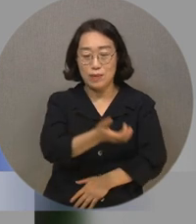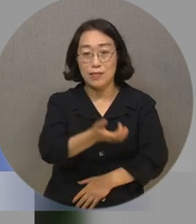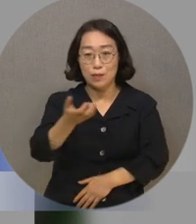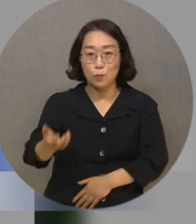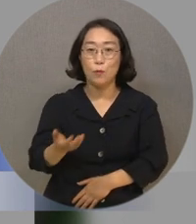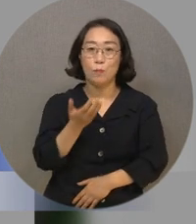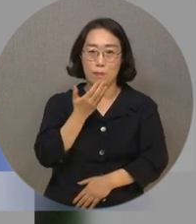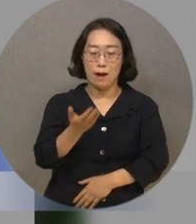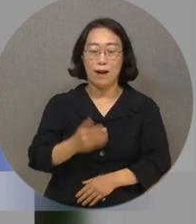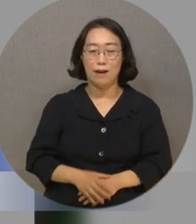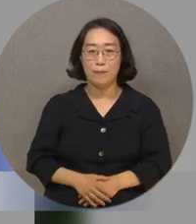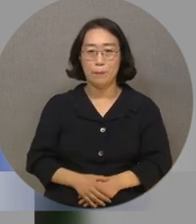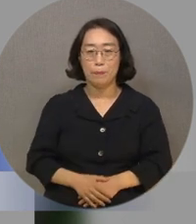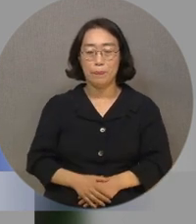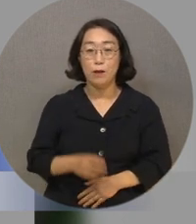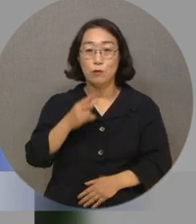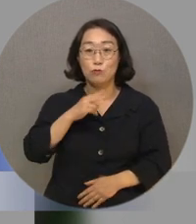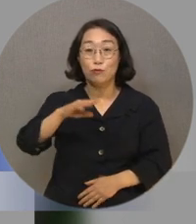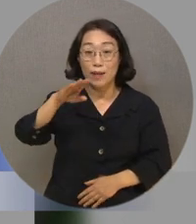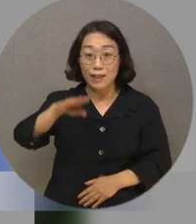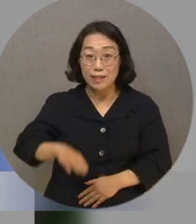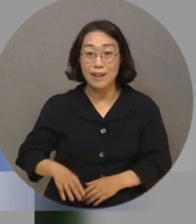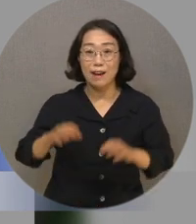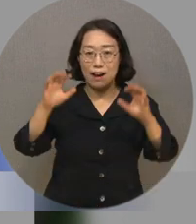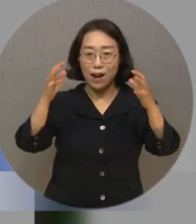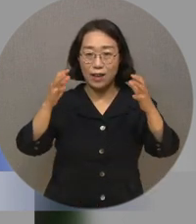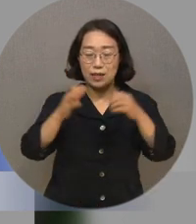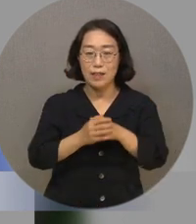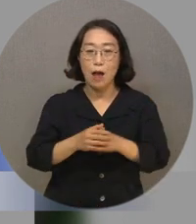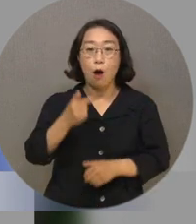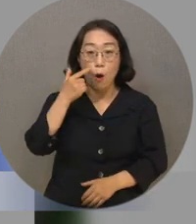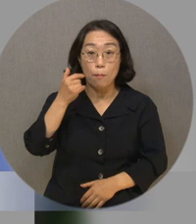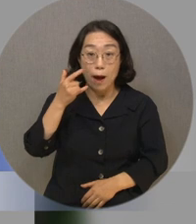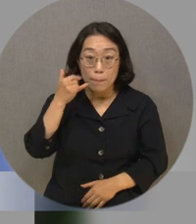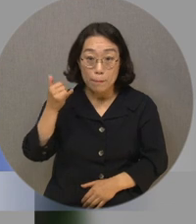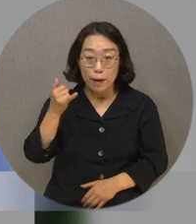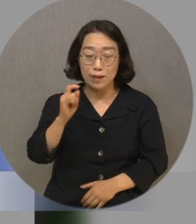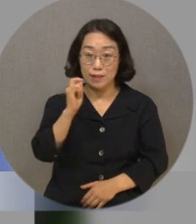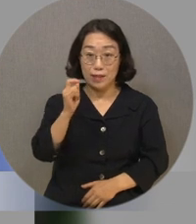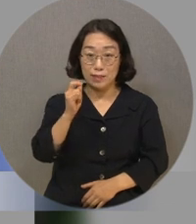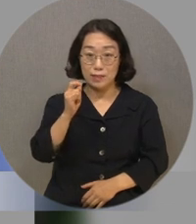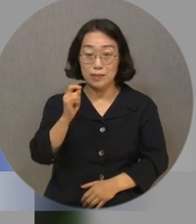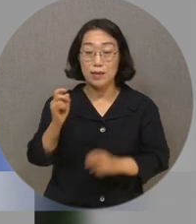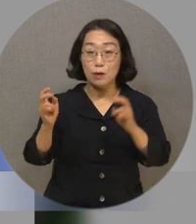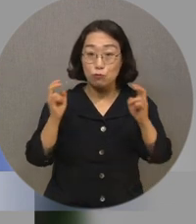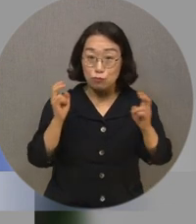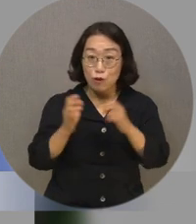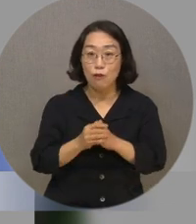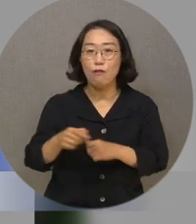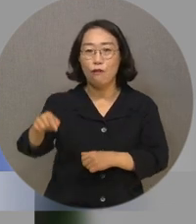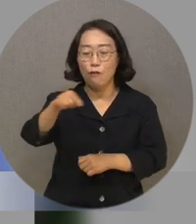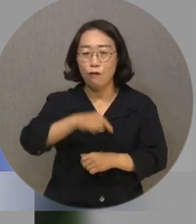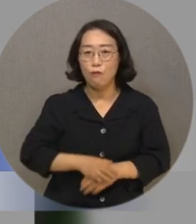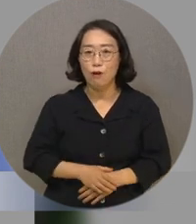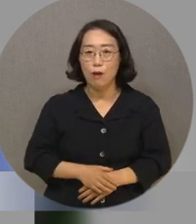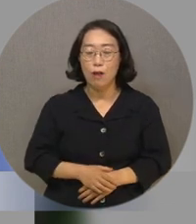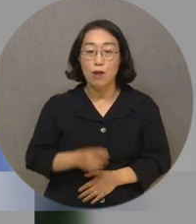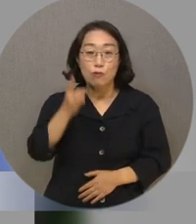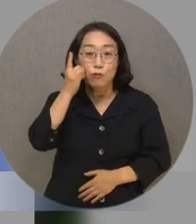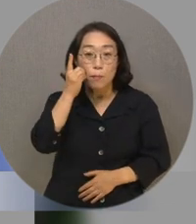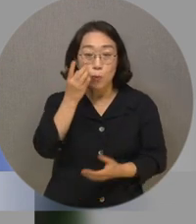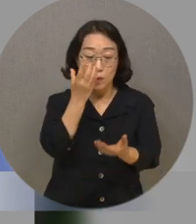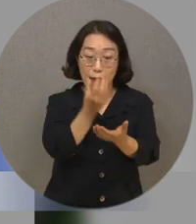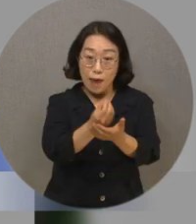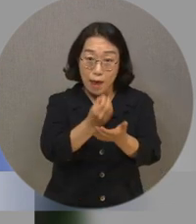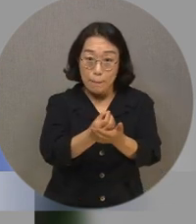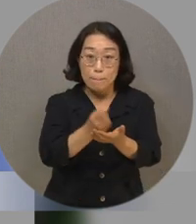있다고 합니다 24개월 영화 양육자라면 서울 엄마 아빠 택시 운영사인 im택시 모바일 앱을